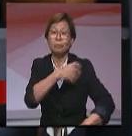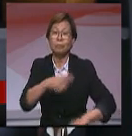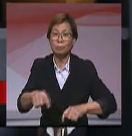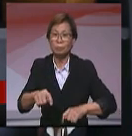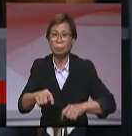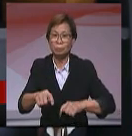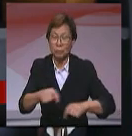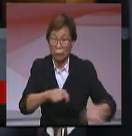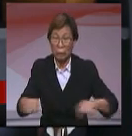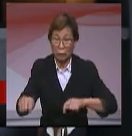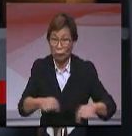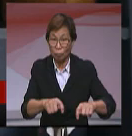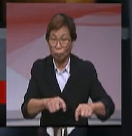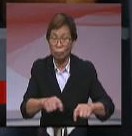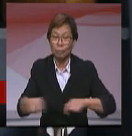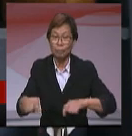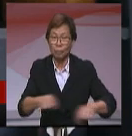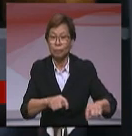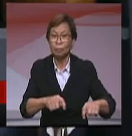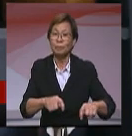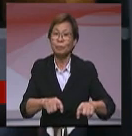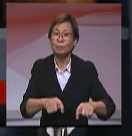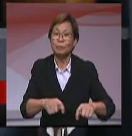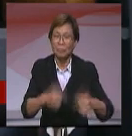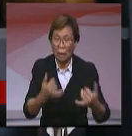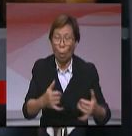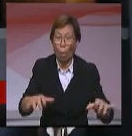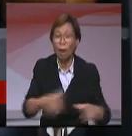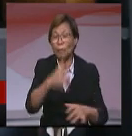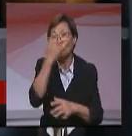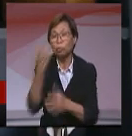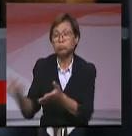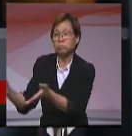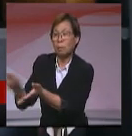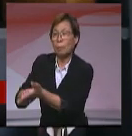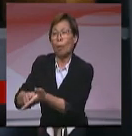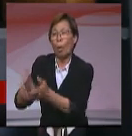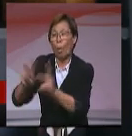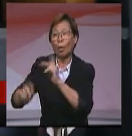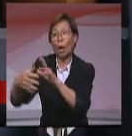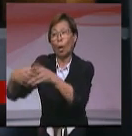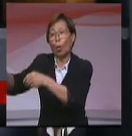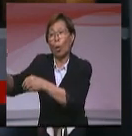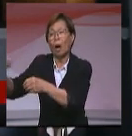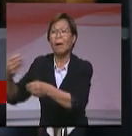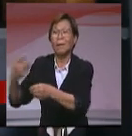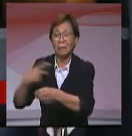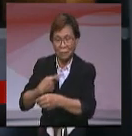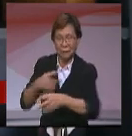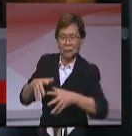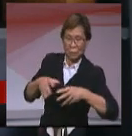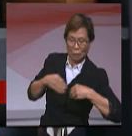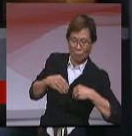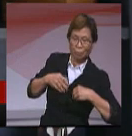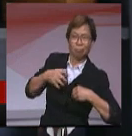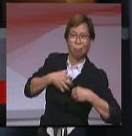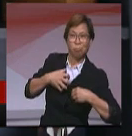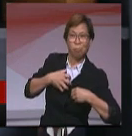dijalankan pada masa ini berdasarkan laporan awam yang diterima. Dalam masa yang